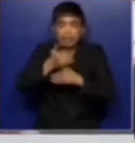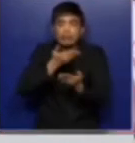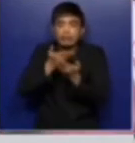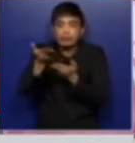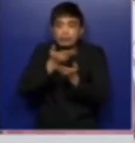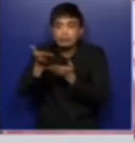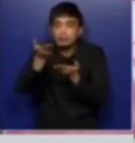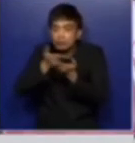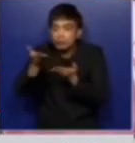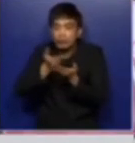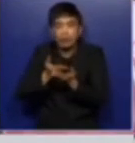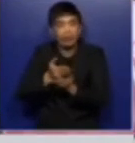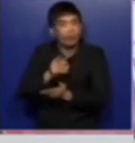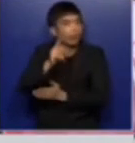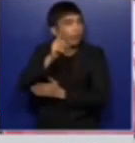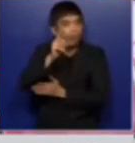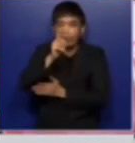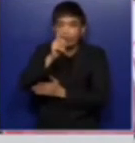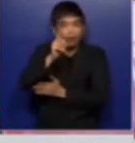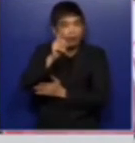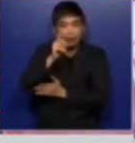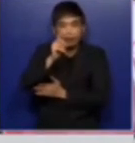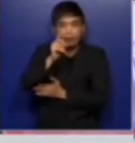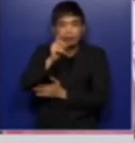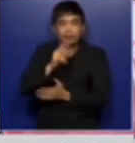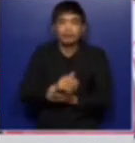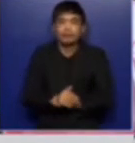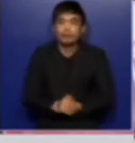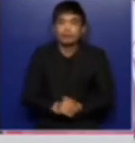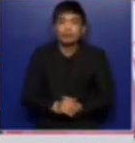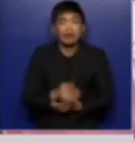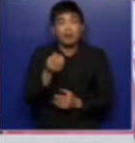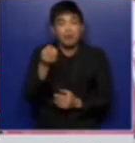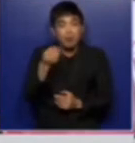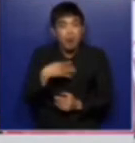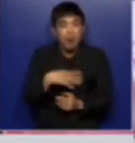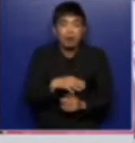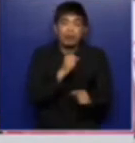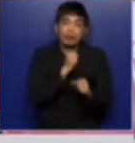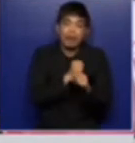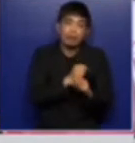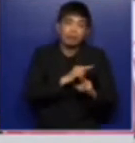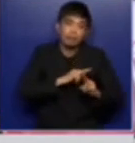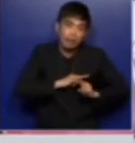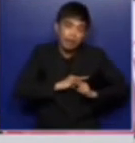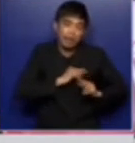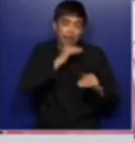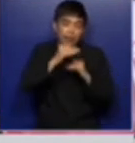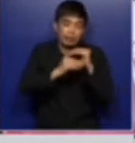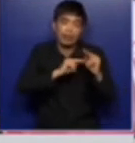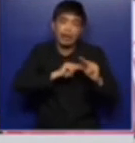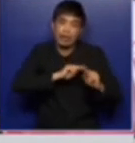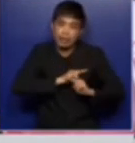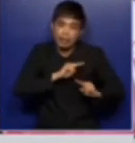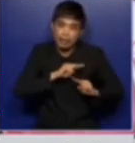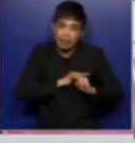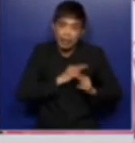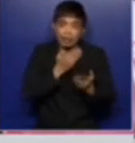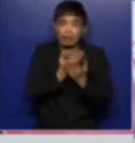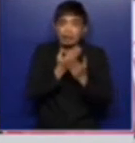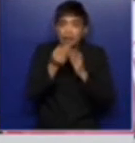าจจะถูกครหานินทาว่าสร้างเองพัฒนาเองไม่มีค่าคอมมิชชั่นใช่ไ